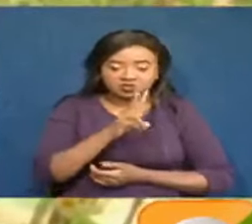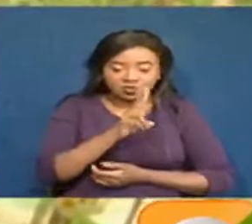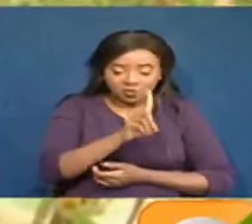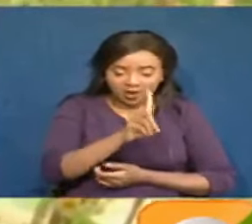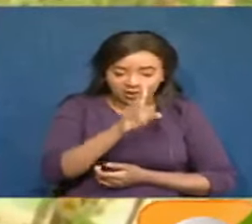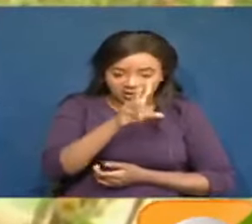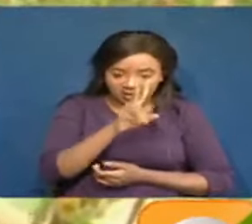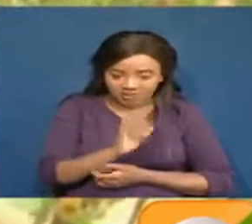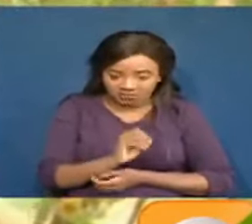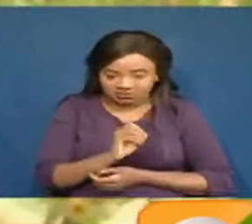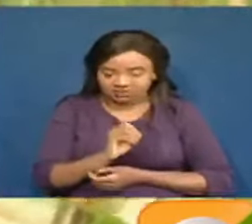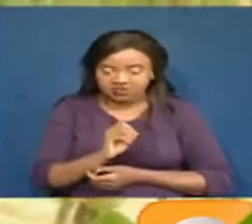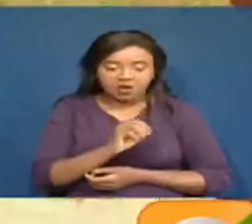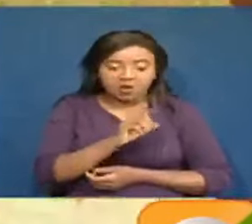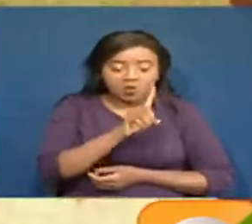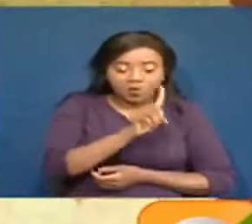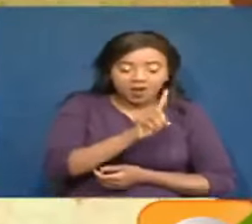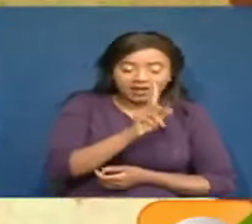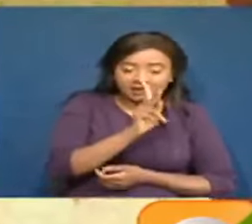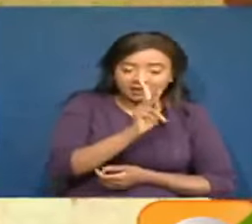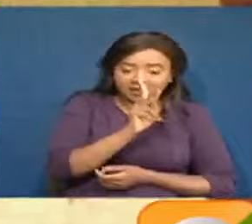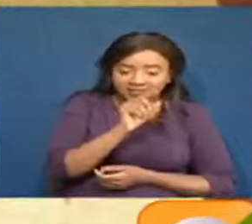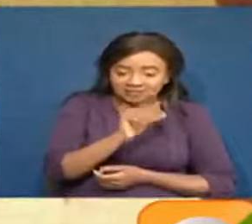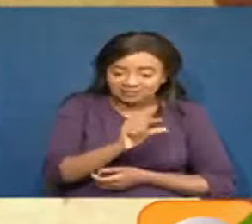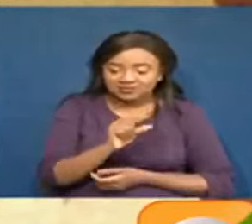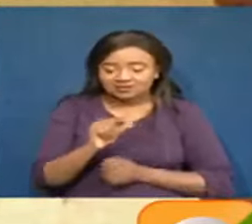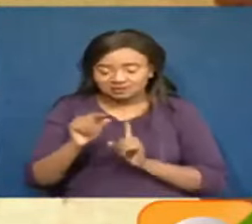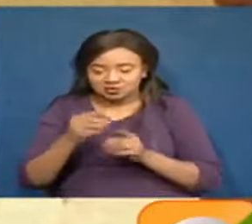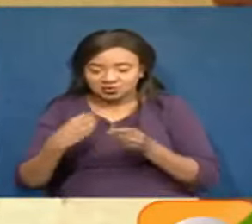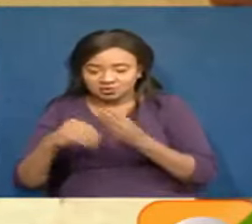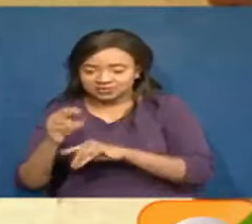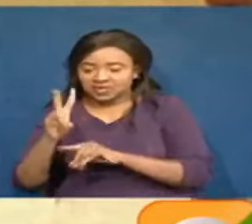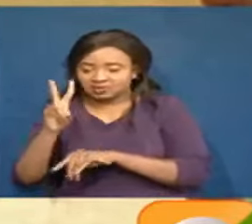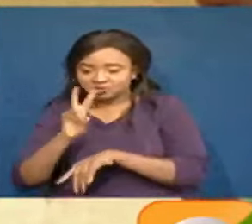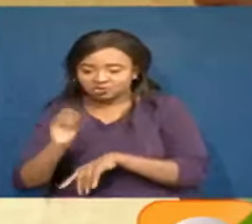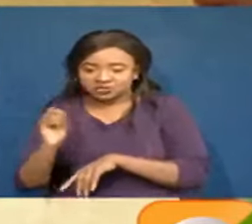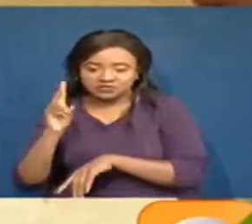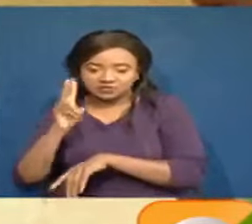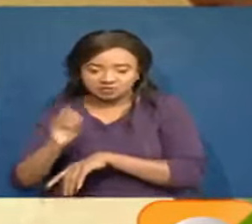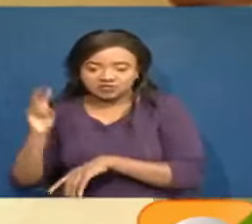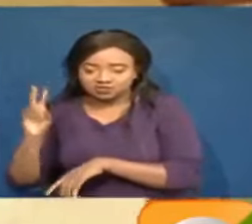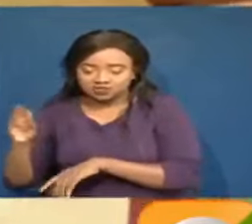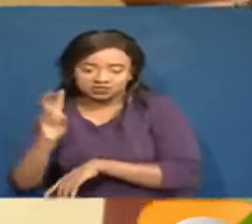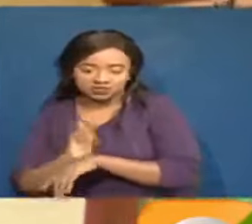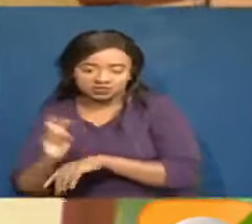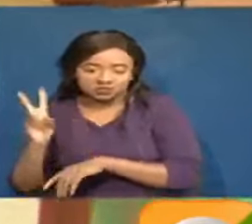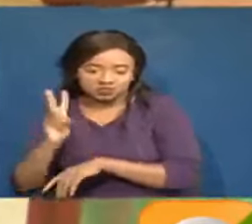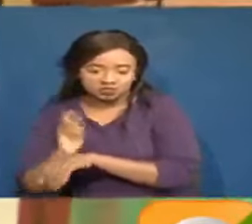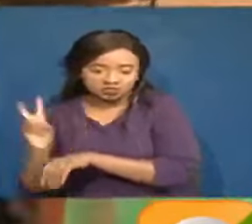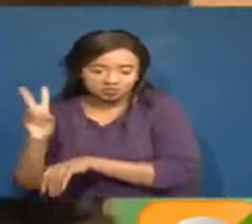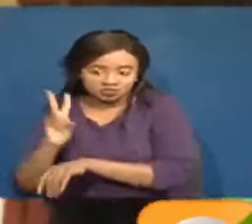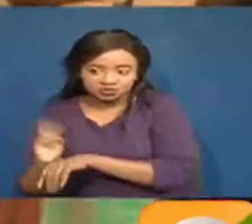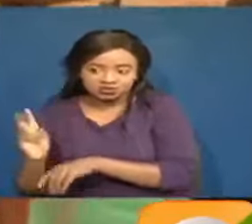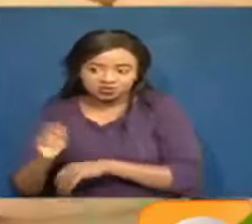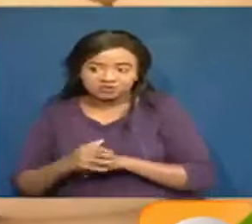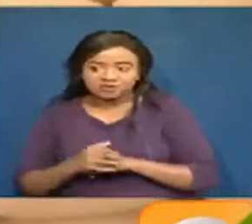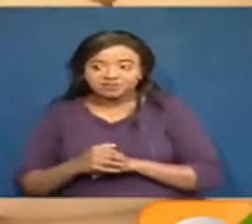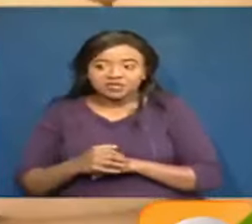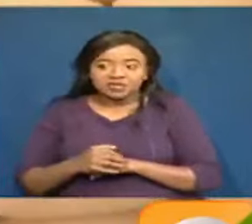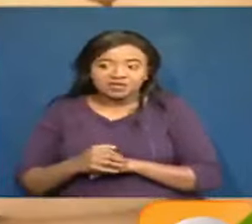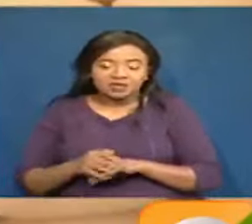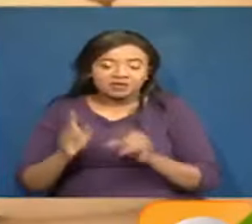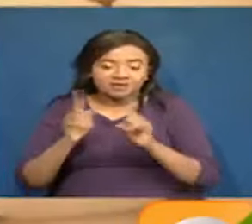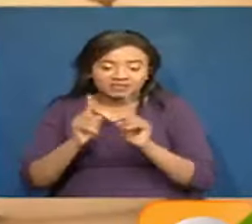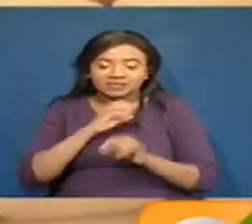Aidha, pia hatua ya serikali ya kununua magunia milioni 1 pekee inaonekana kutoa mwanya kwa madalali kuwafinya kwa bei.